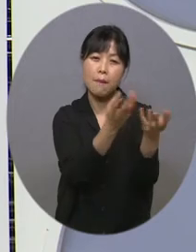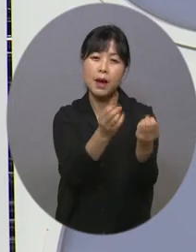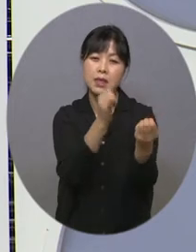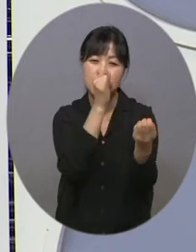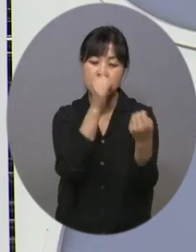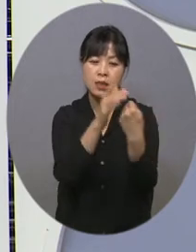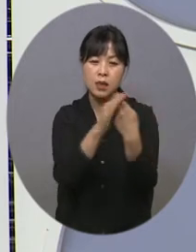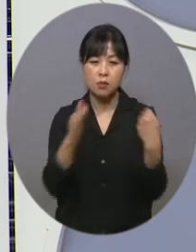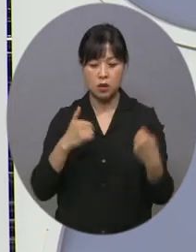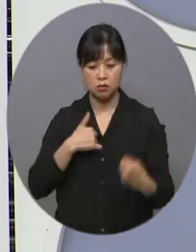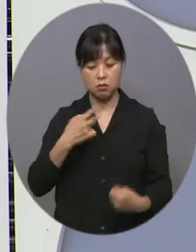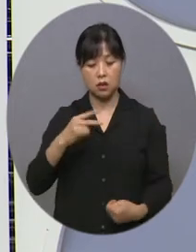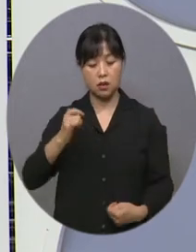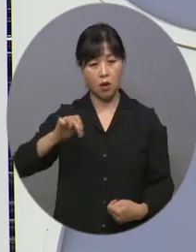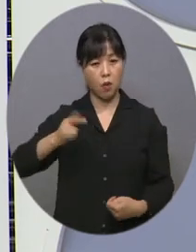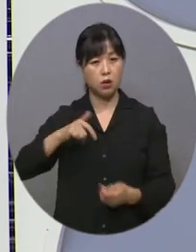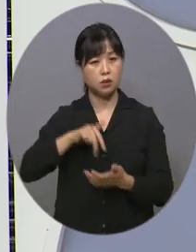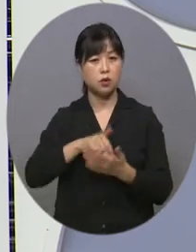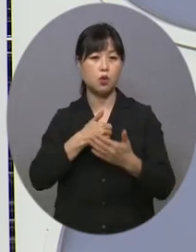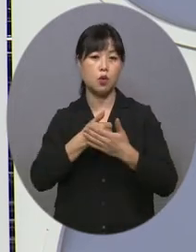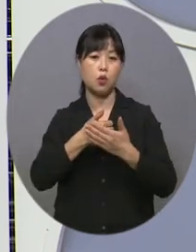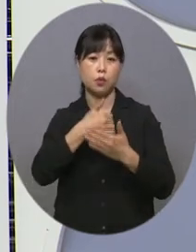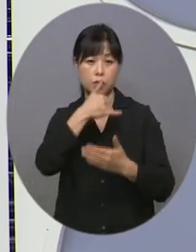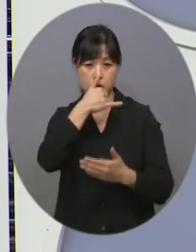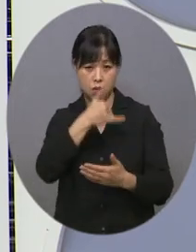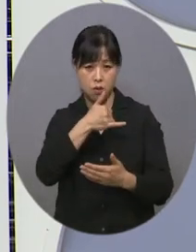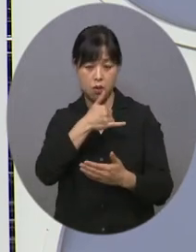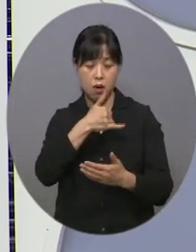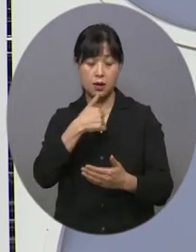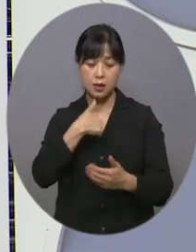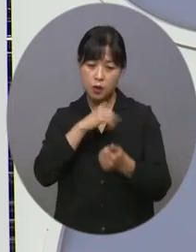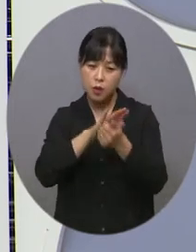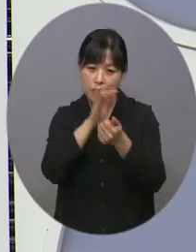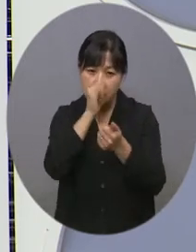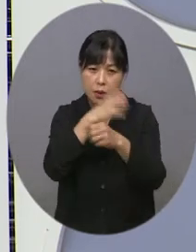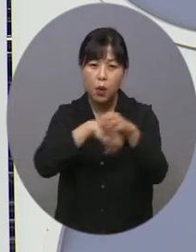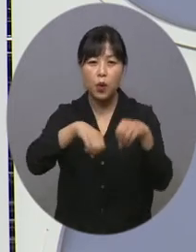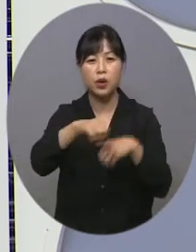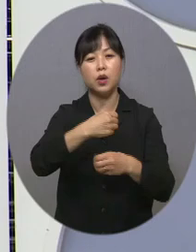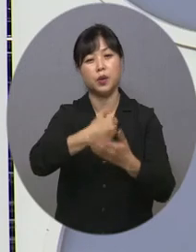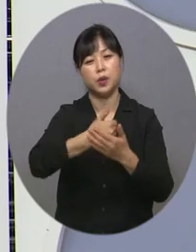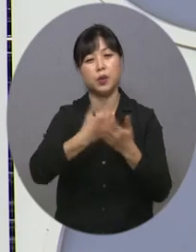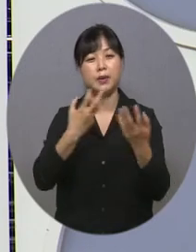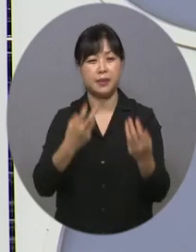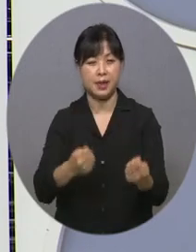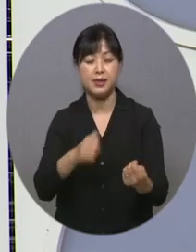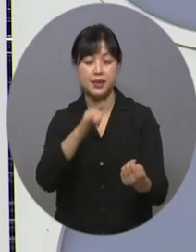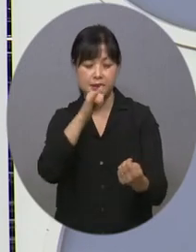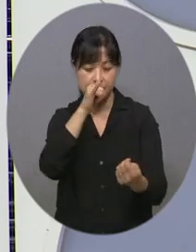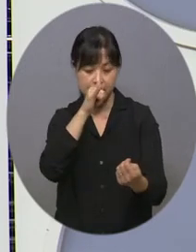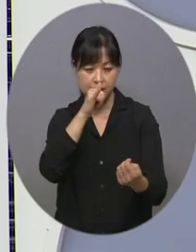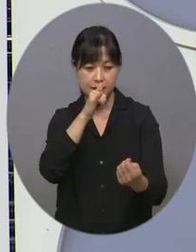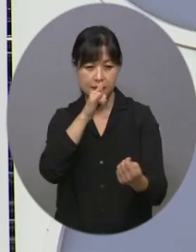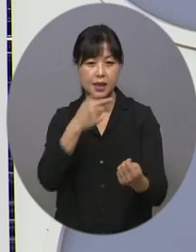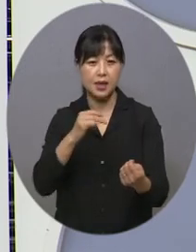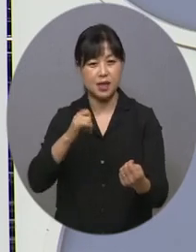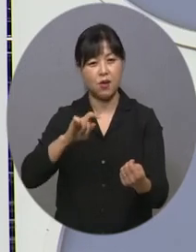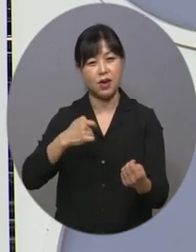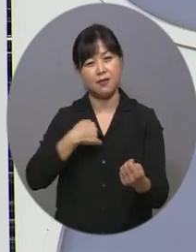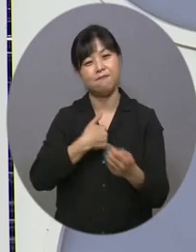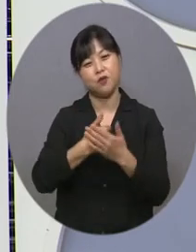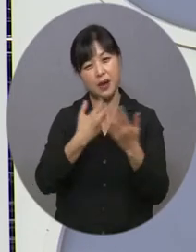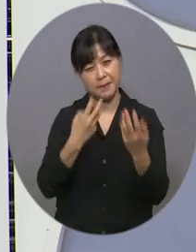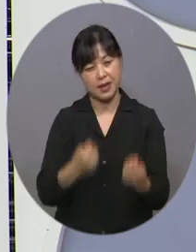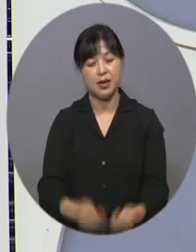그래서 오히려 교민들이 저희를 많이 도와줬다고 봐야죠. 저도 도와주기는 했습니다만은 교민사회에서 저희 대사관 활동을 많이